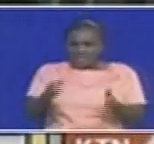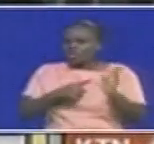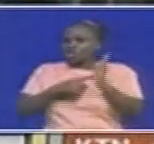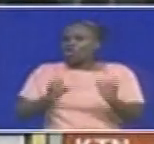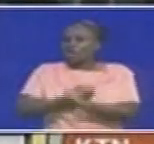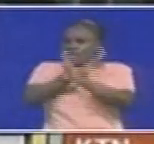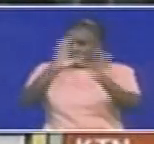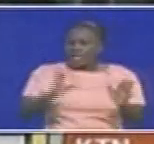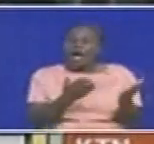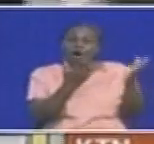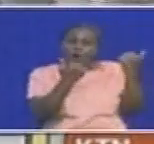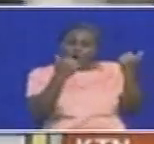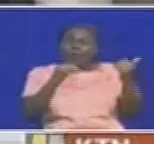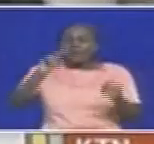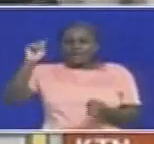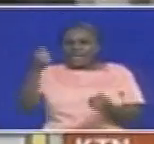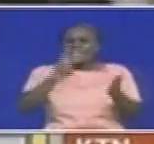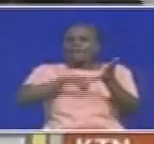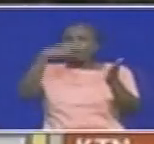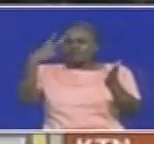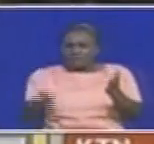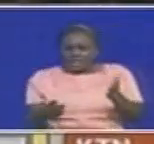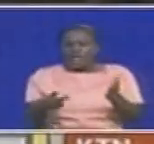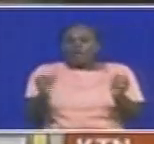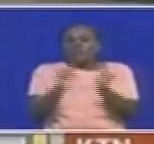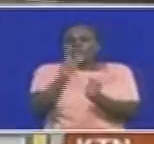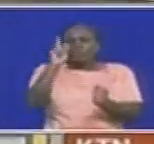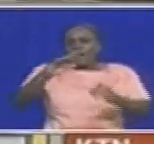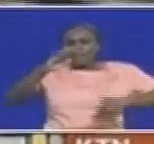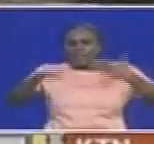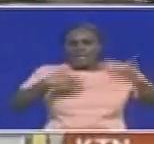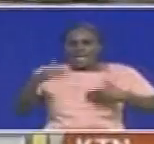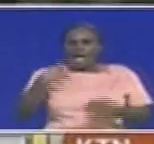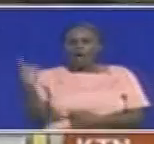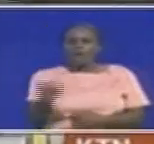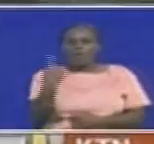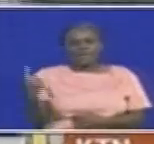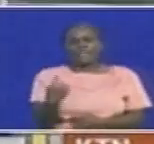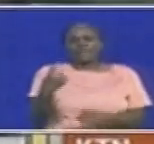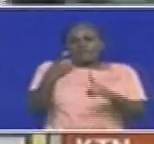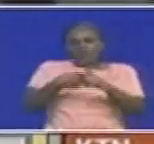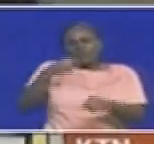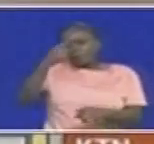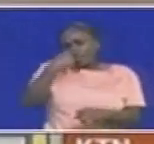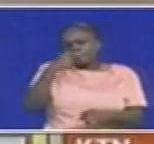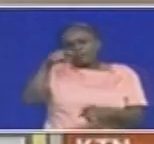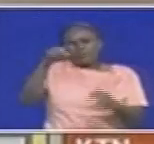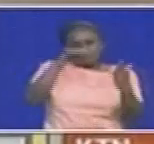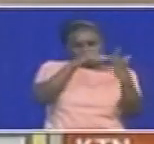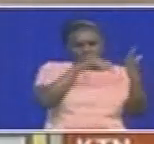baada ya matumaini ya Kenya katika mchezo wa mchezaji mmoja Kevin Terrior kubandulwa nje na Meshack Tumaini kutoka Tanzania anayeorodheshwa wa